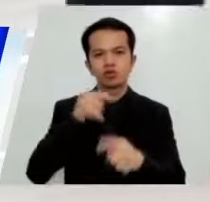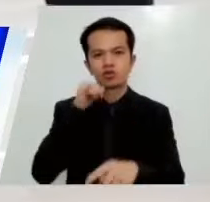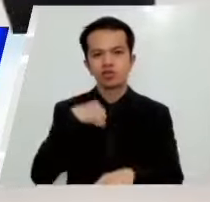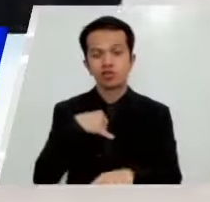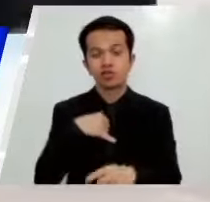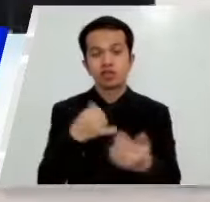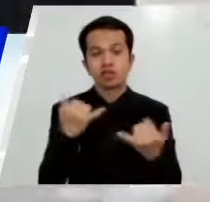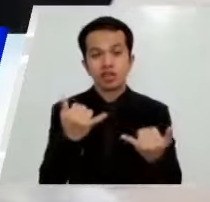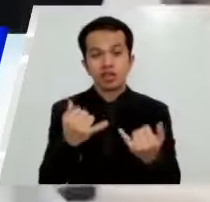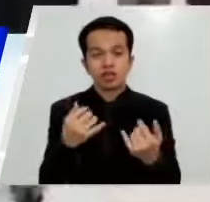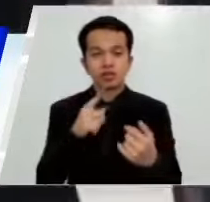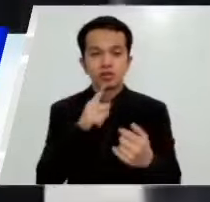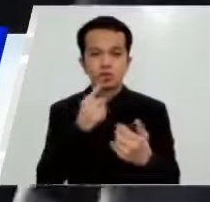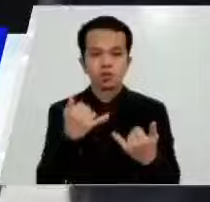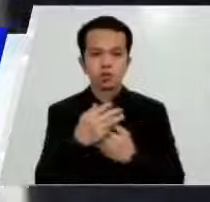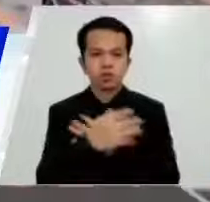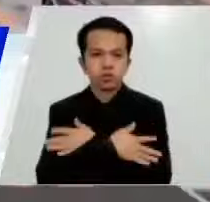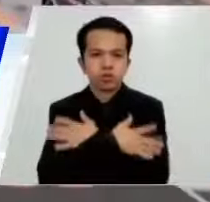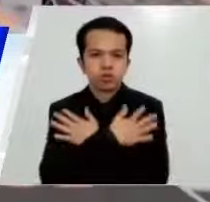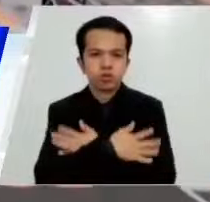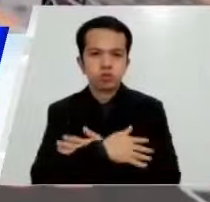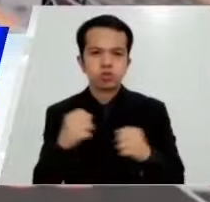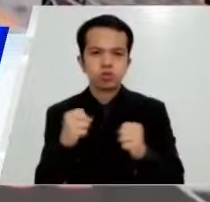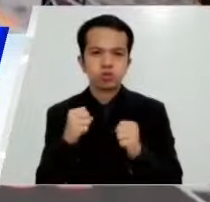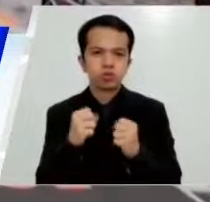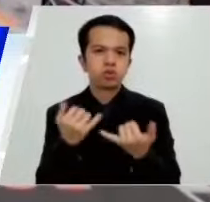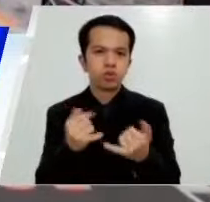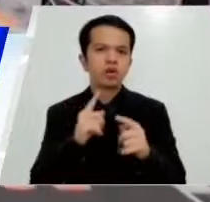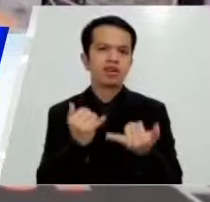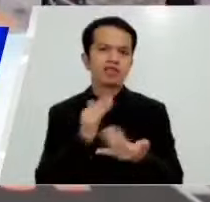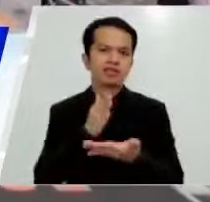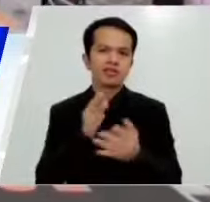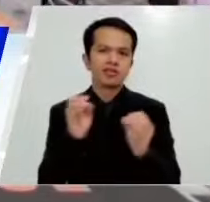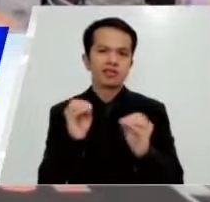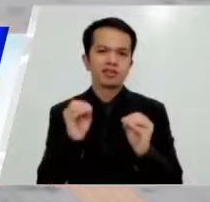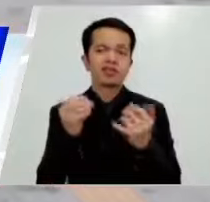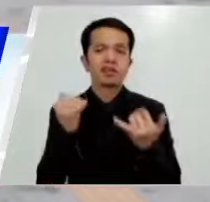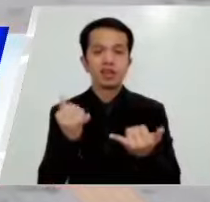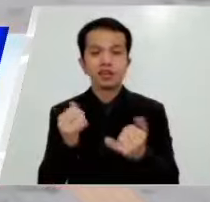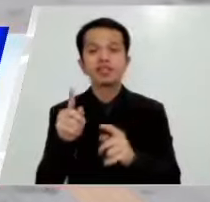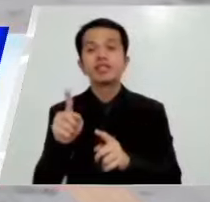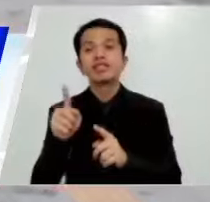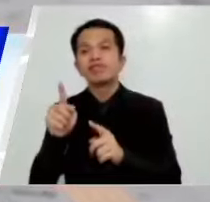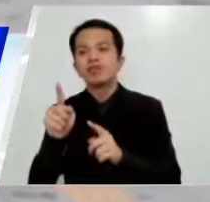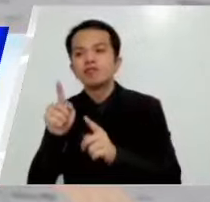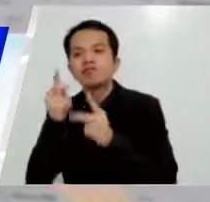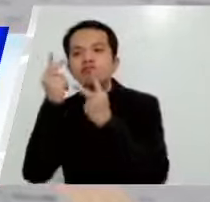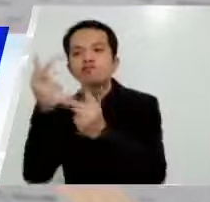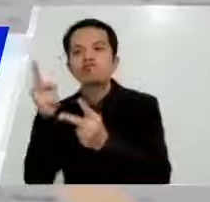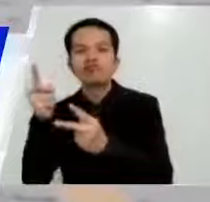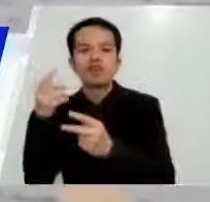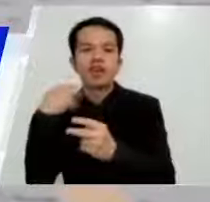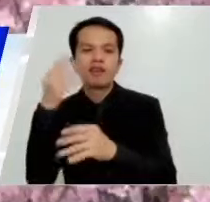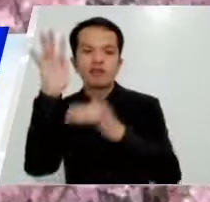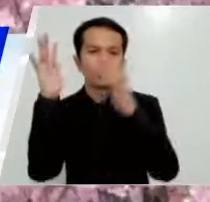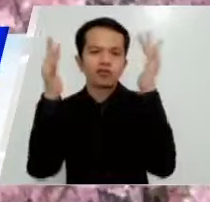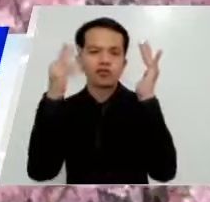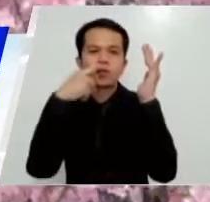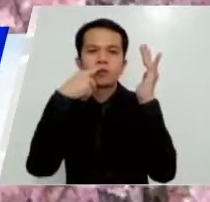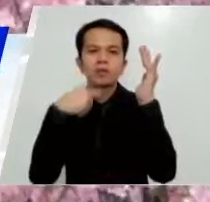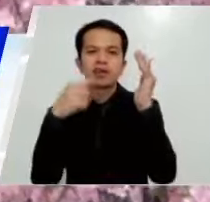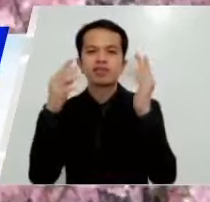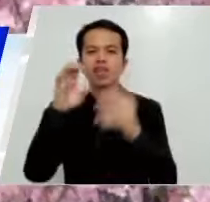na balot sila. Marami sa kanila ang namasyal at bumisita sa mga namumukadkad na sakura o cherry blossoms, tanyag ng mga